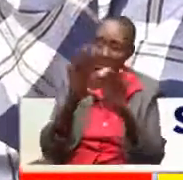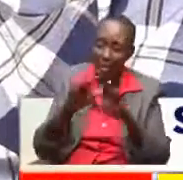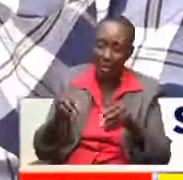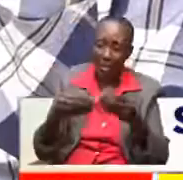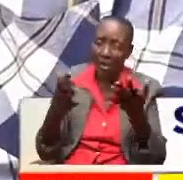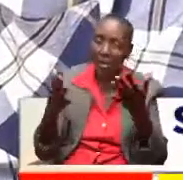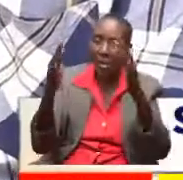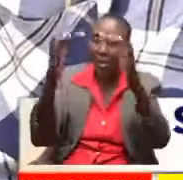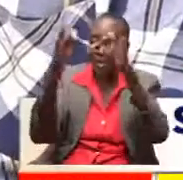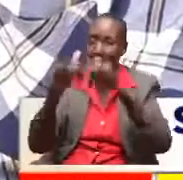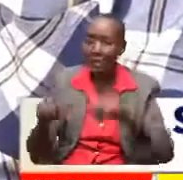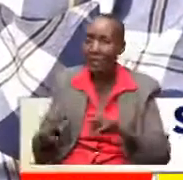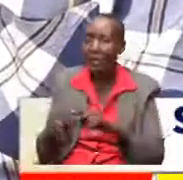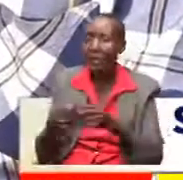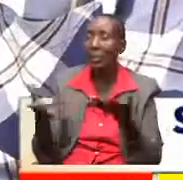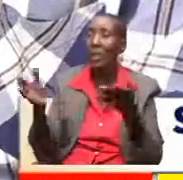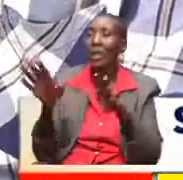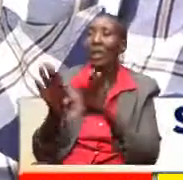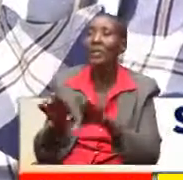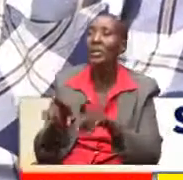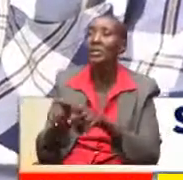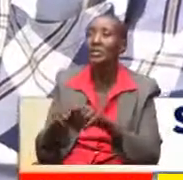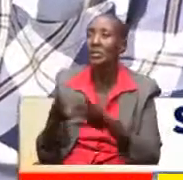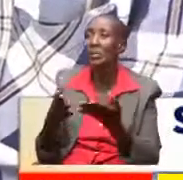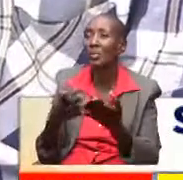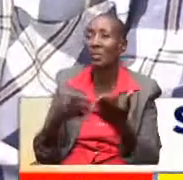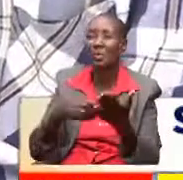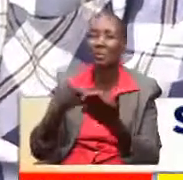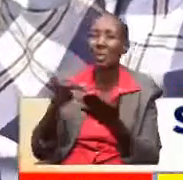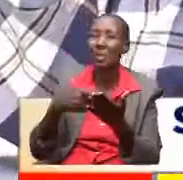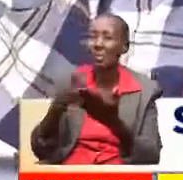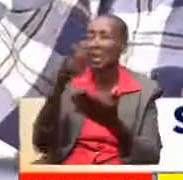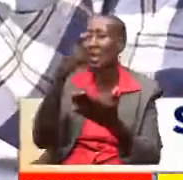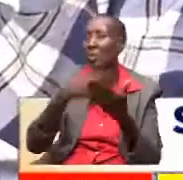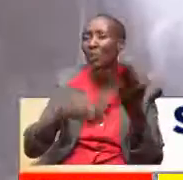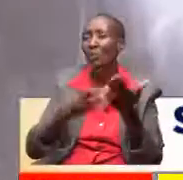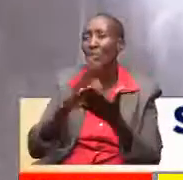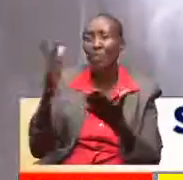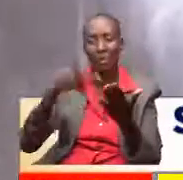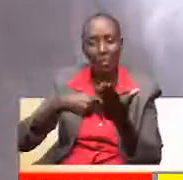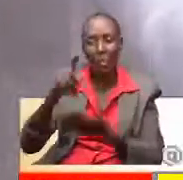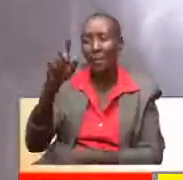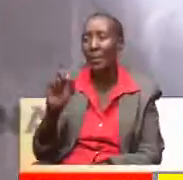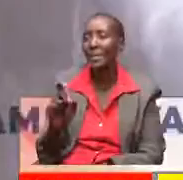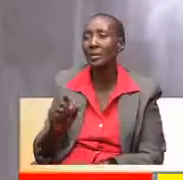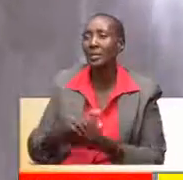juu hata bado inasidi kuongezea cost, juu hiyo hema sinalipiwa.